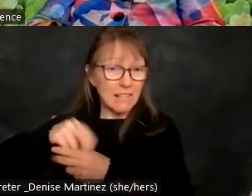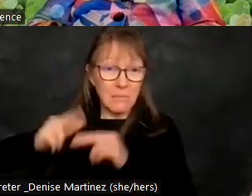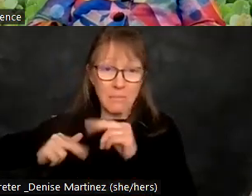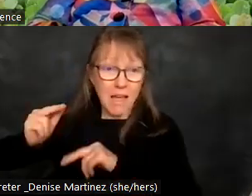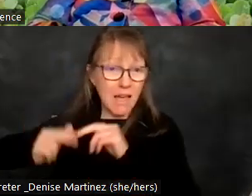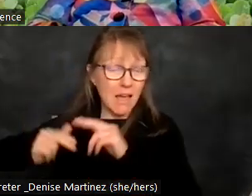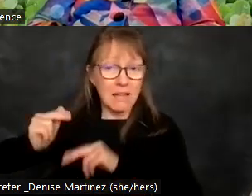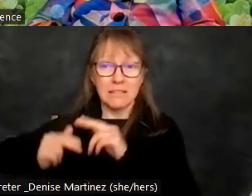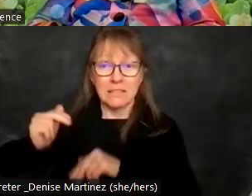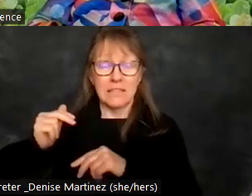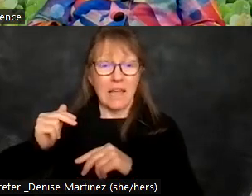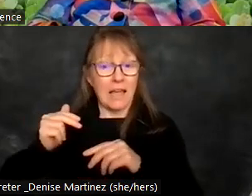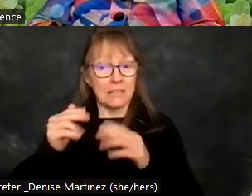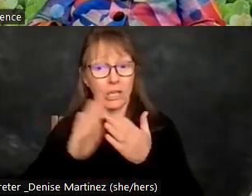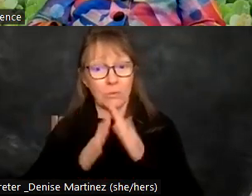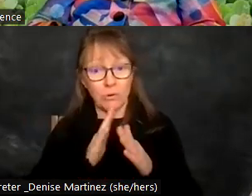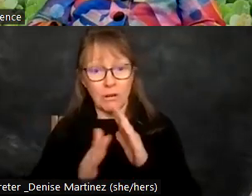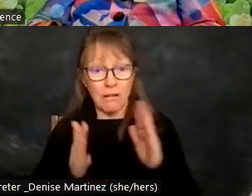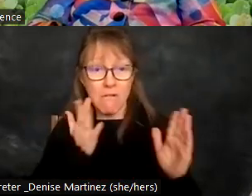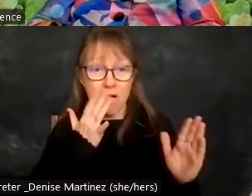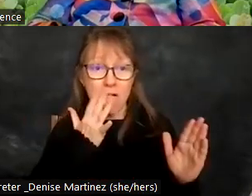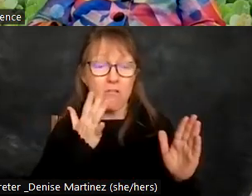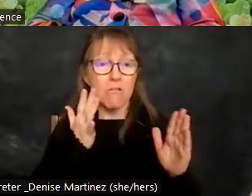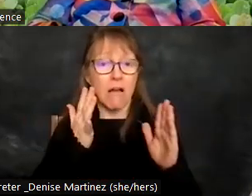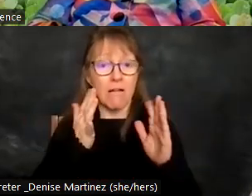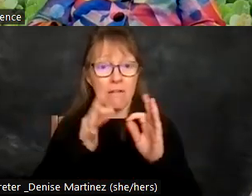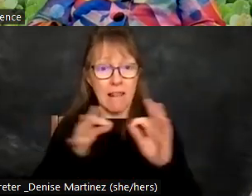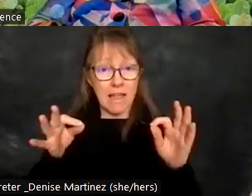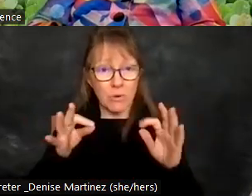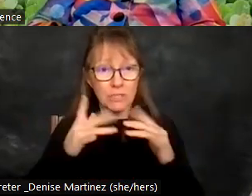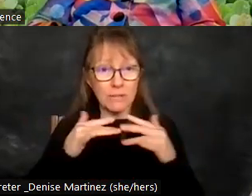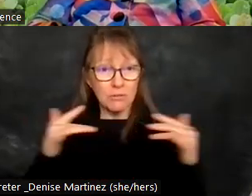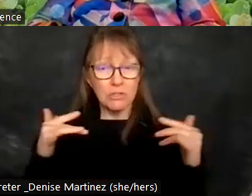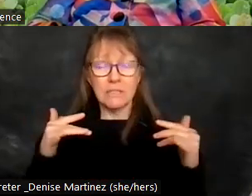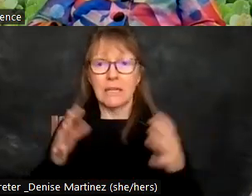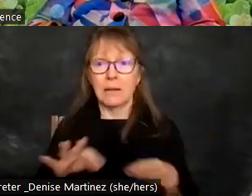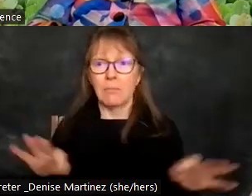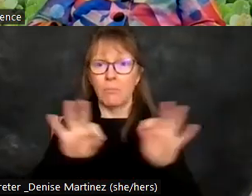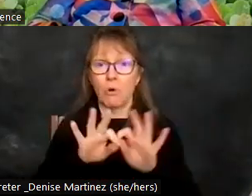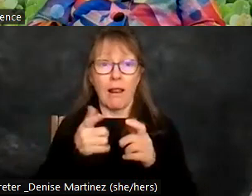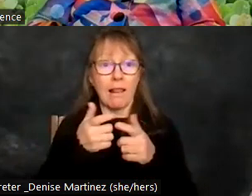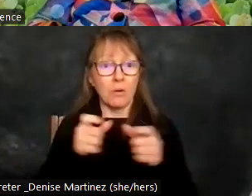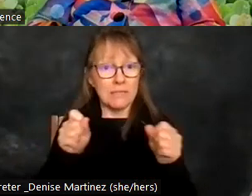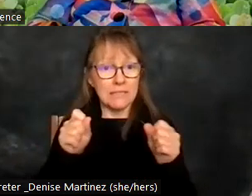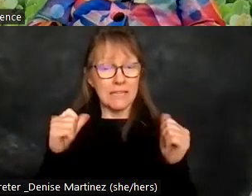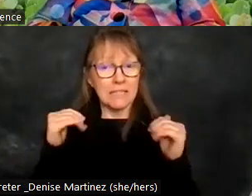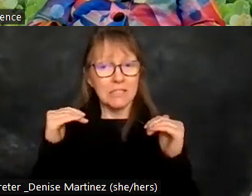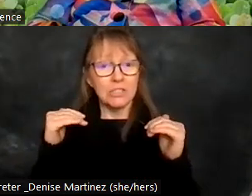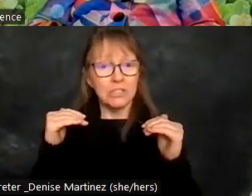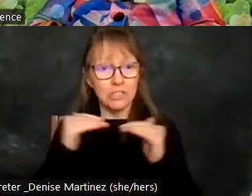et mon qui gagne diversité de langue de langage